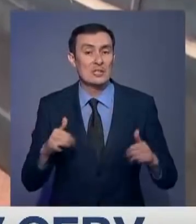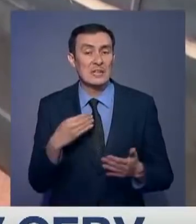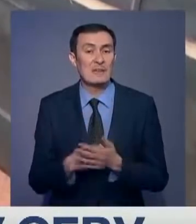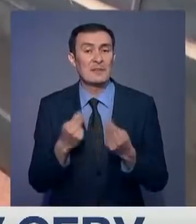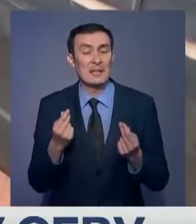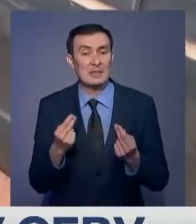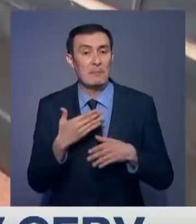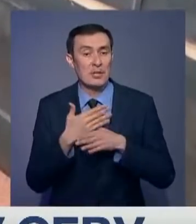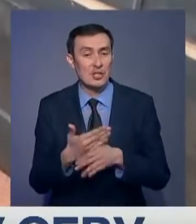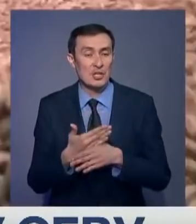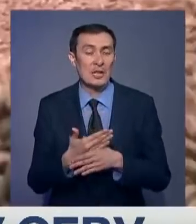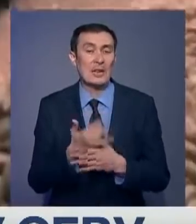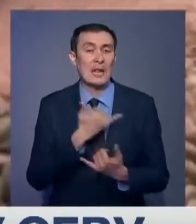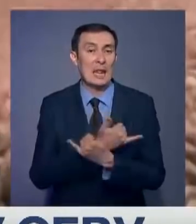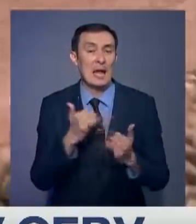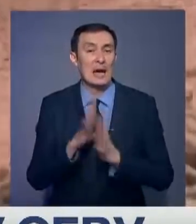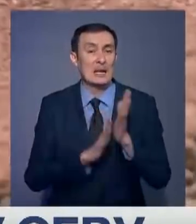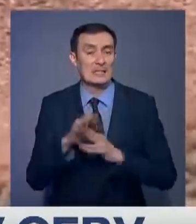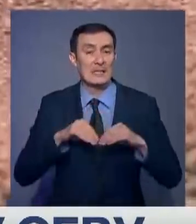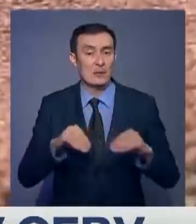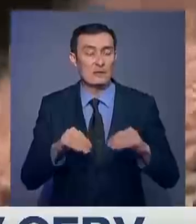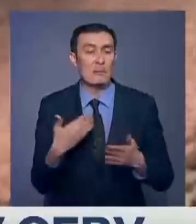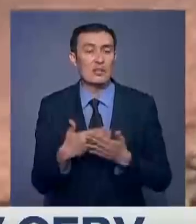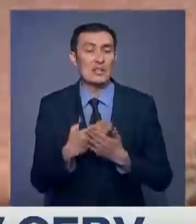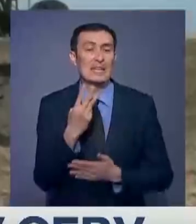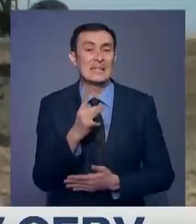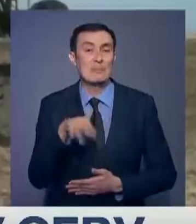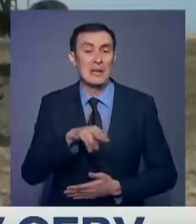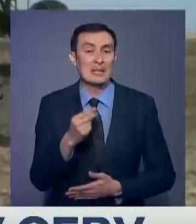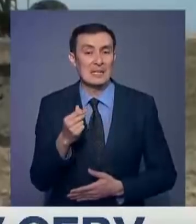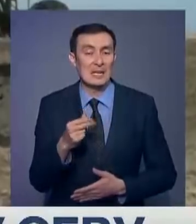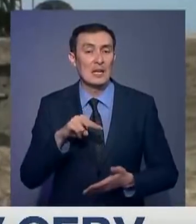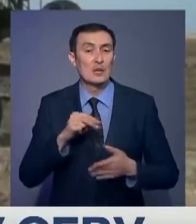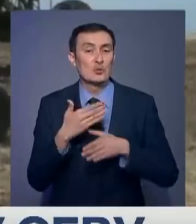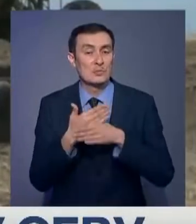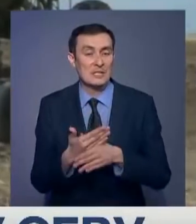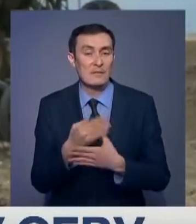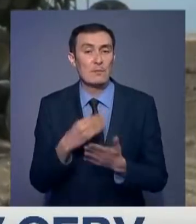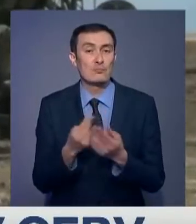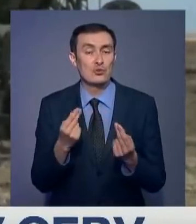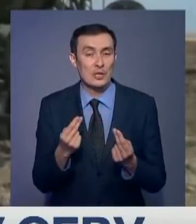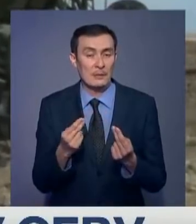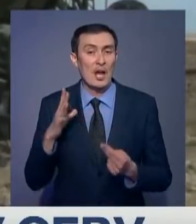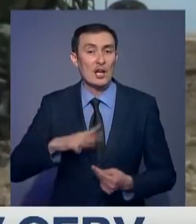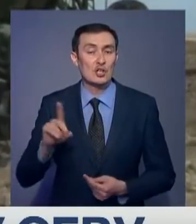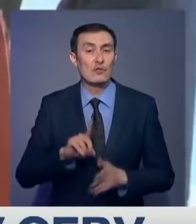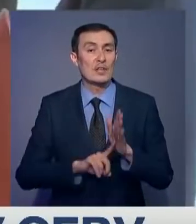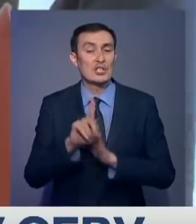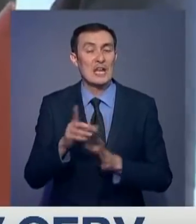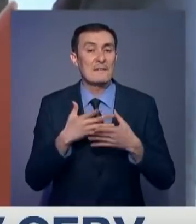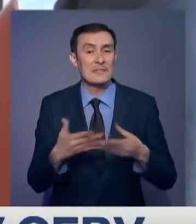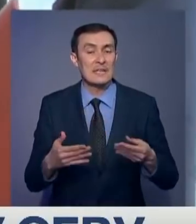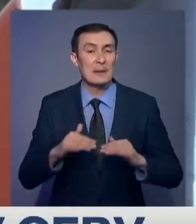вырастет и финансовая поддержка для растениеводов. Почти 3 миллиарда тенге в виде субсидий предусмотрено в бюджете. Ожидается, что к